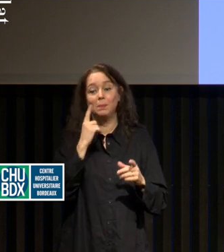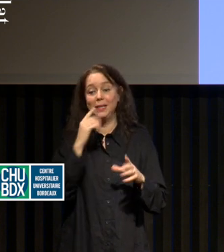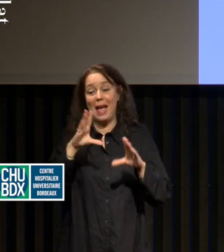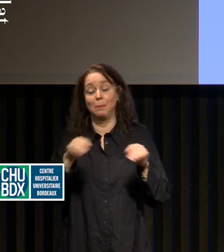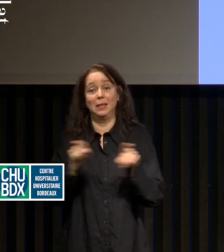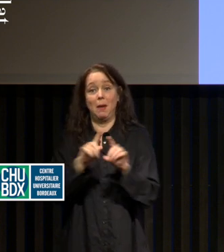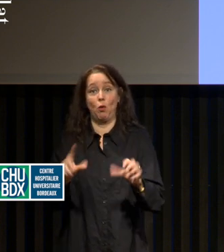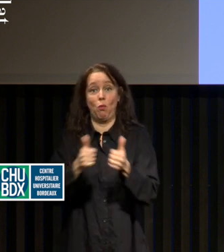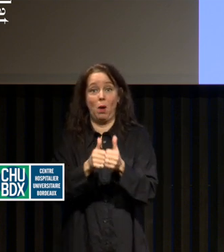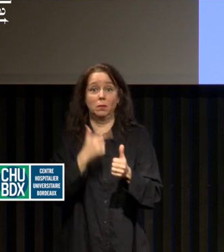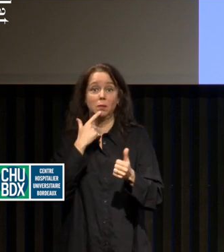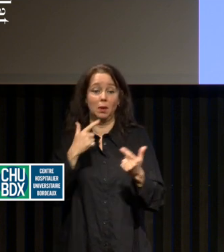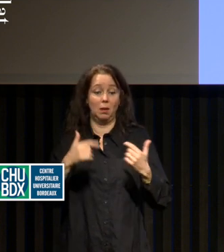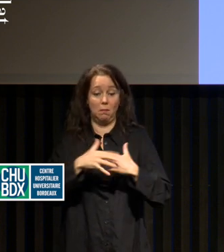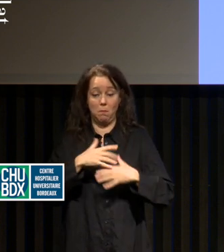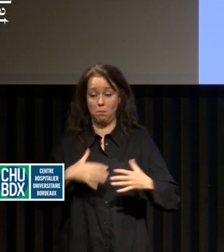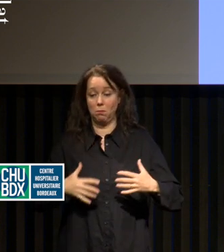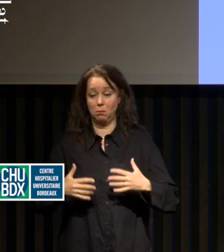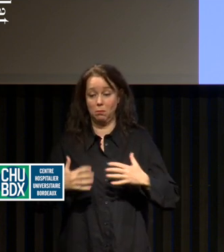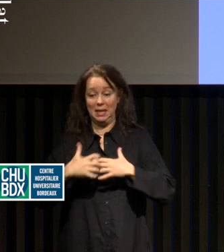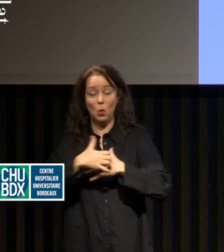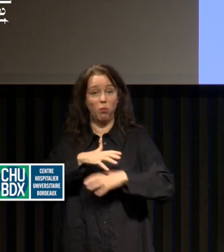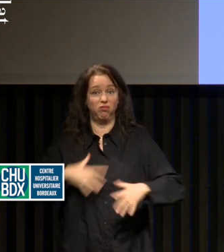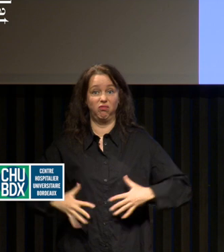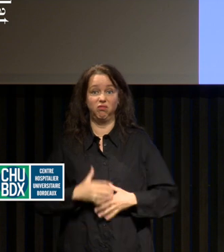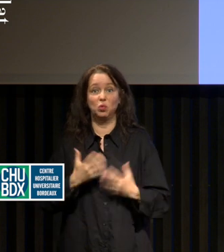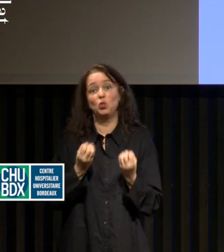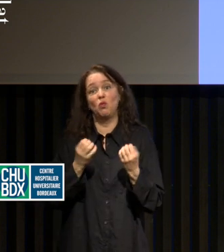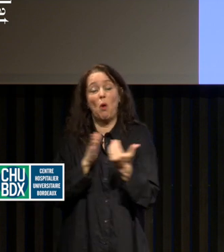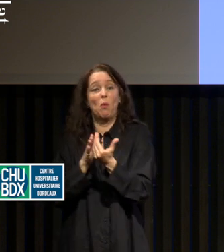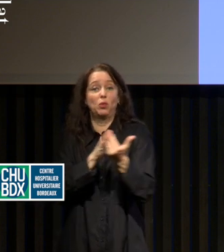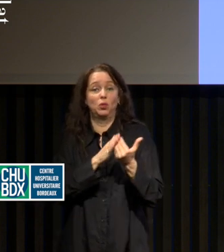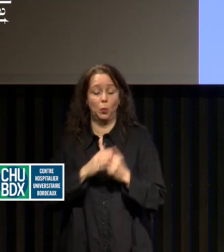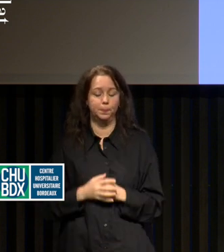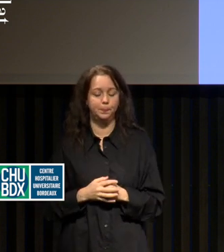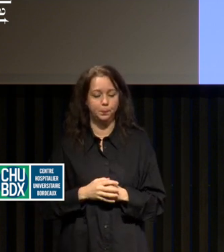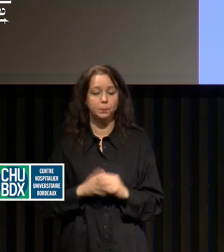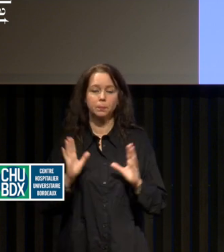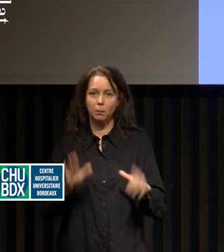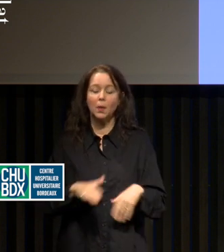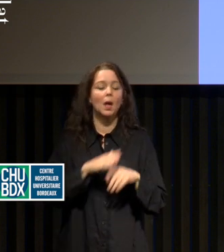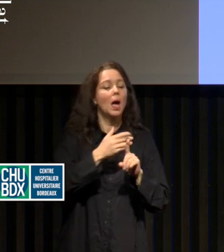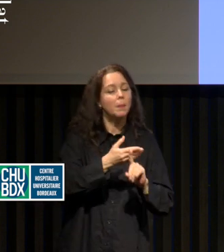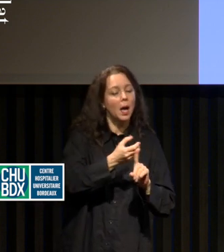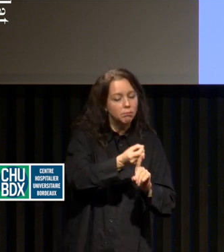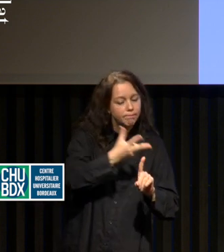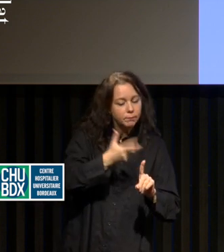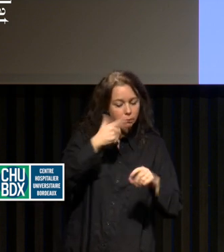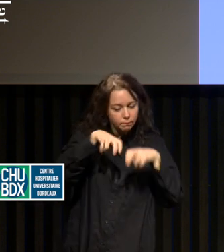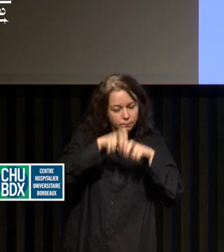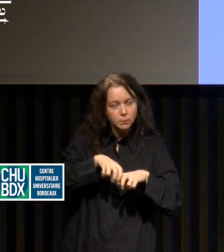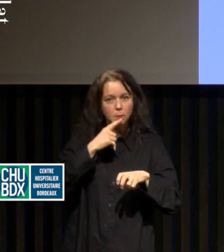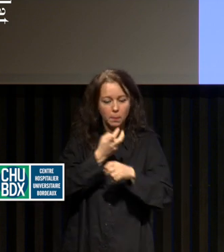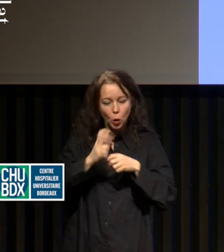vu qu'on vit le même quotidien. Et ensuite, on va s'assurer que ce microbiote ne contient pas d'éléments